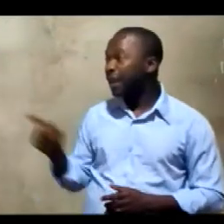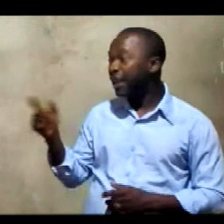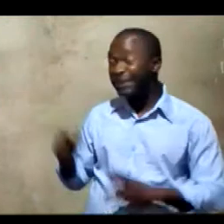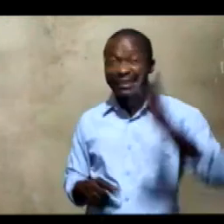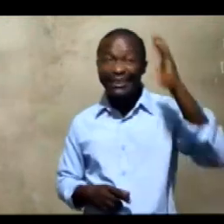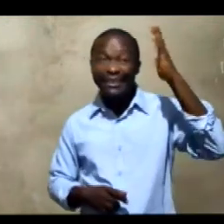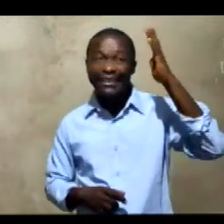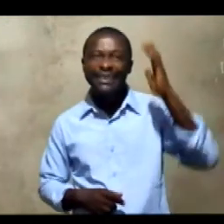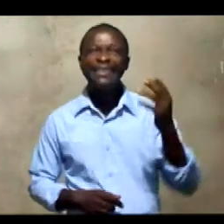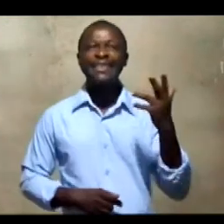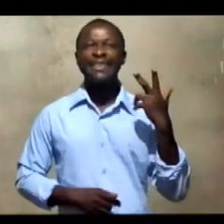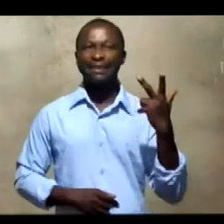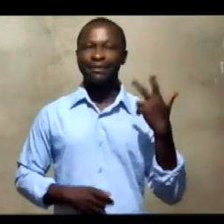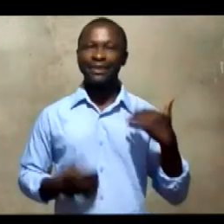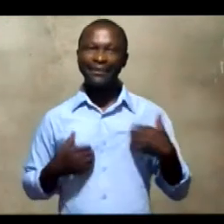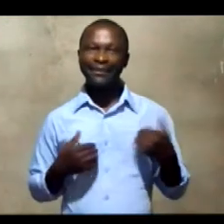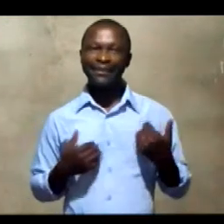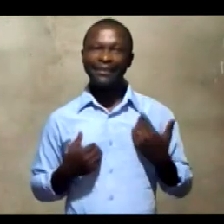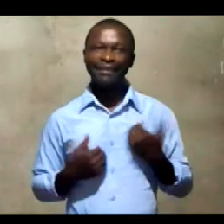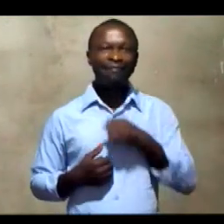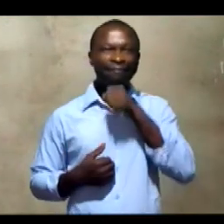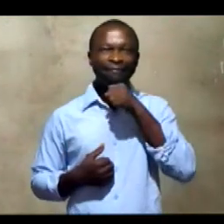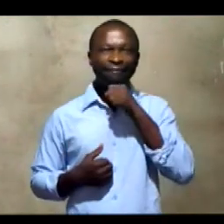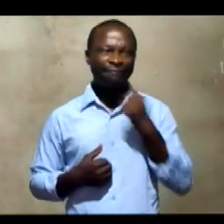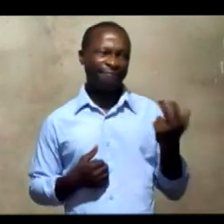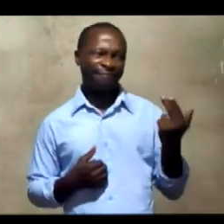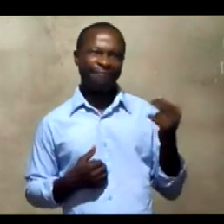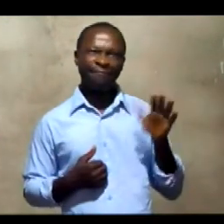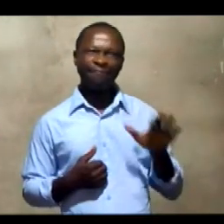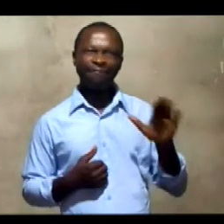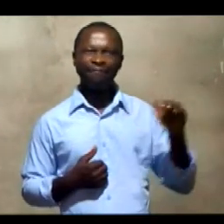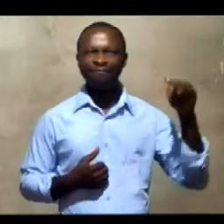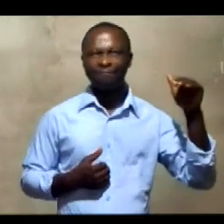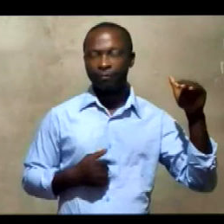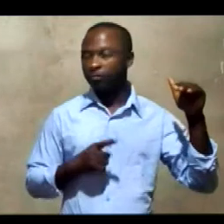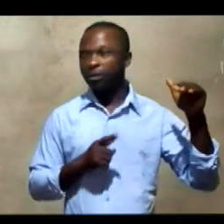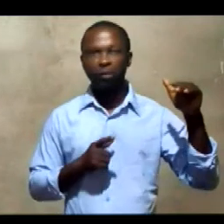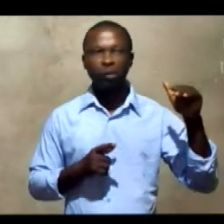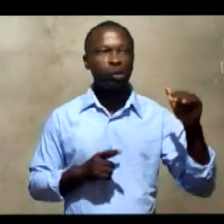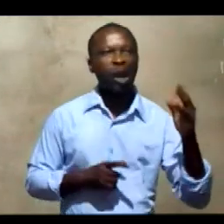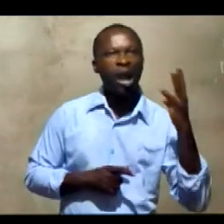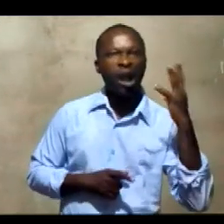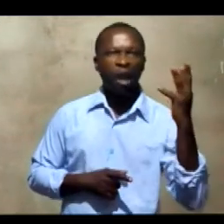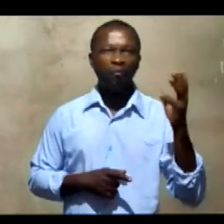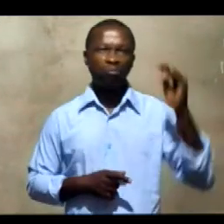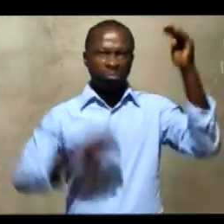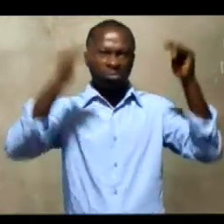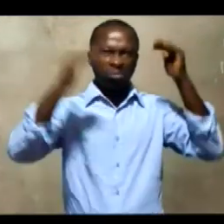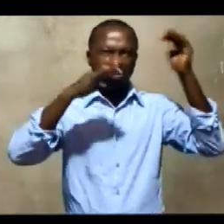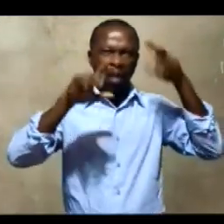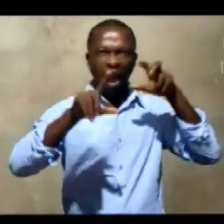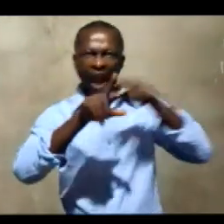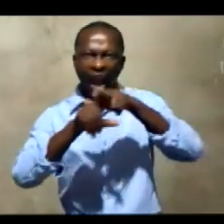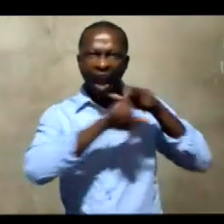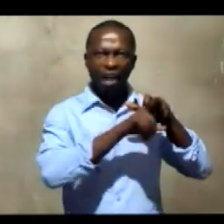calme maintenant, après avoir passé 14 jours entre les mains de ces jeunes, sans foi, loi, véritables proxénètes qui leur ont